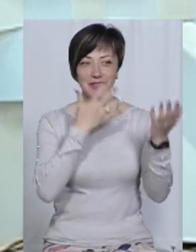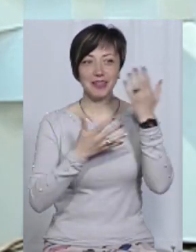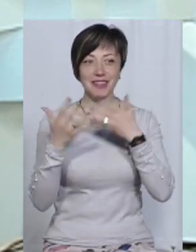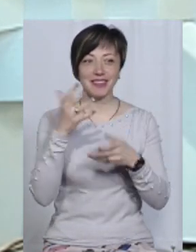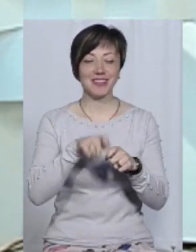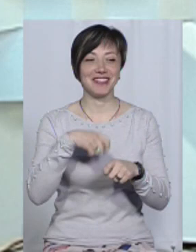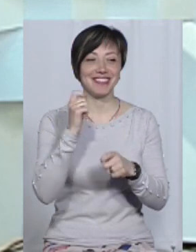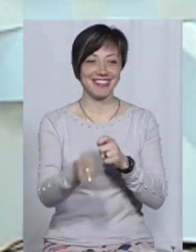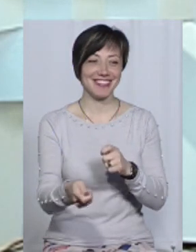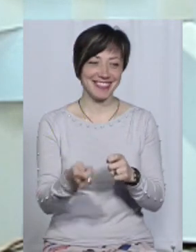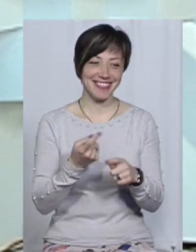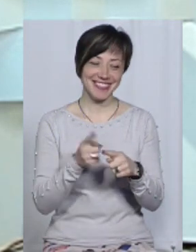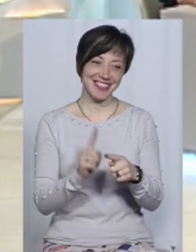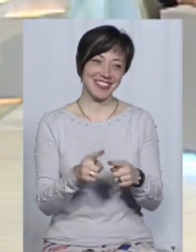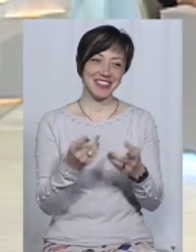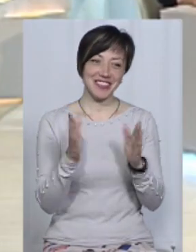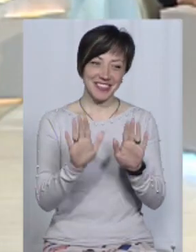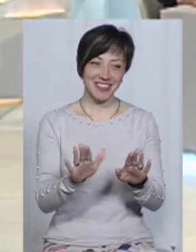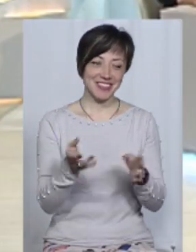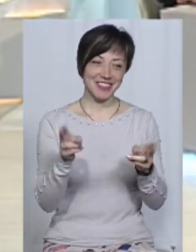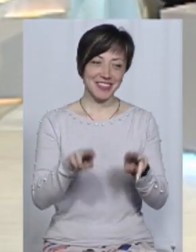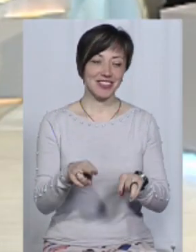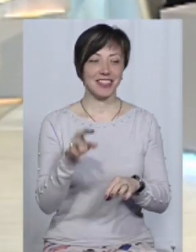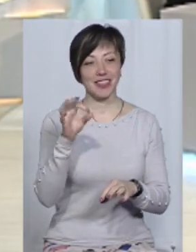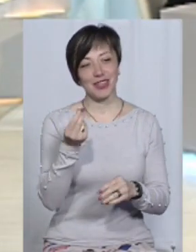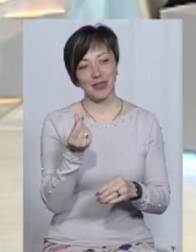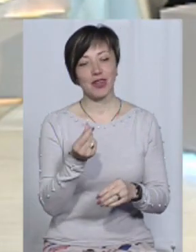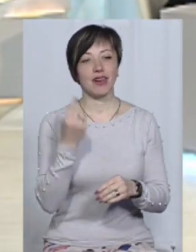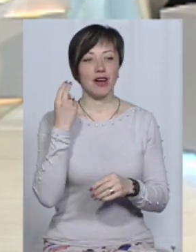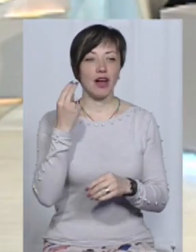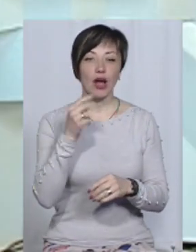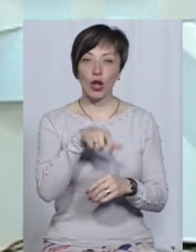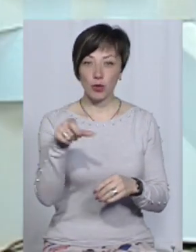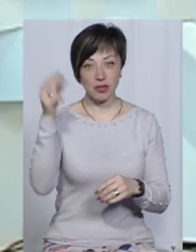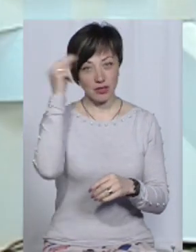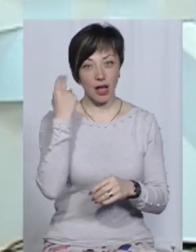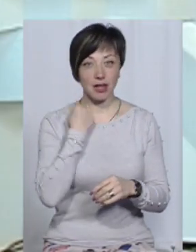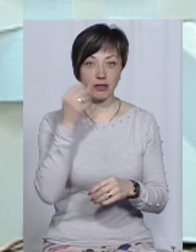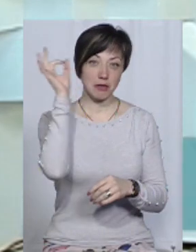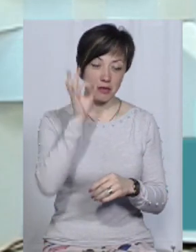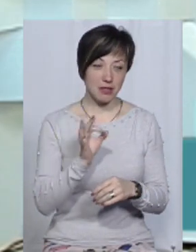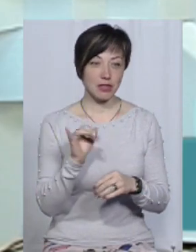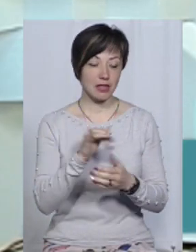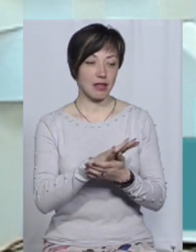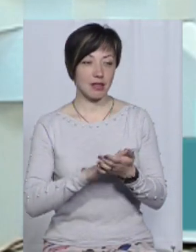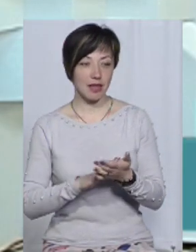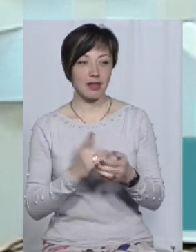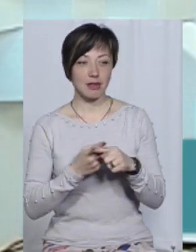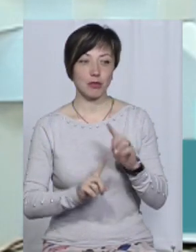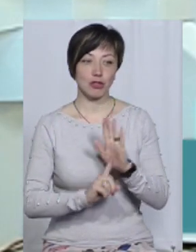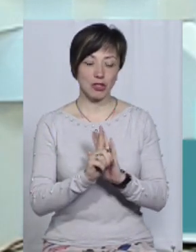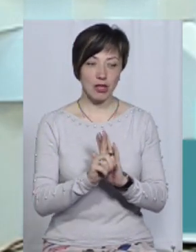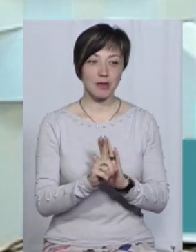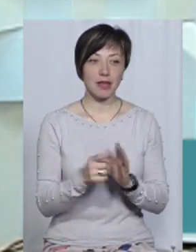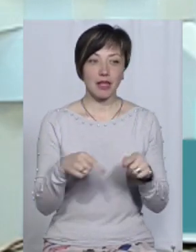виймає, чик, ще зверху, якісь чайові людям. Все, люди вже вивчили англійську, хто німецьку і так далі, і